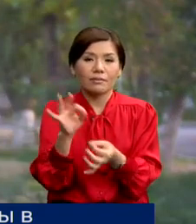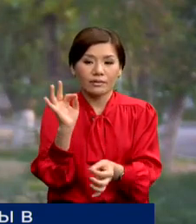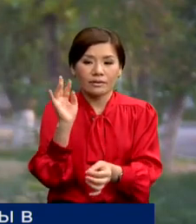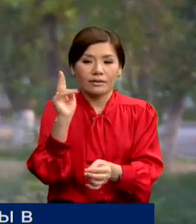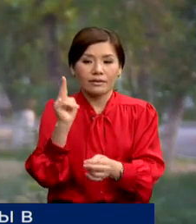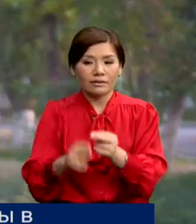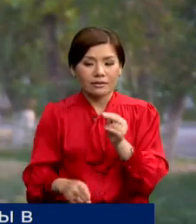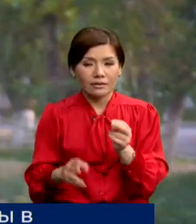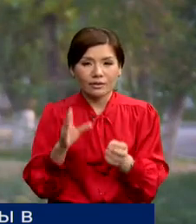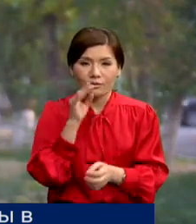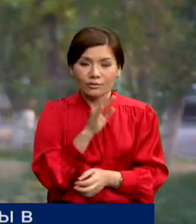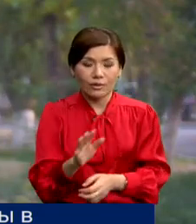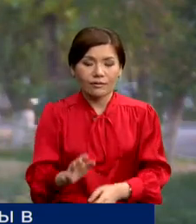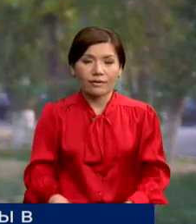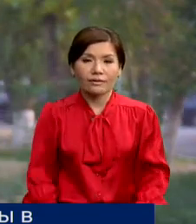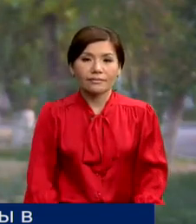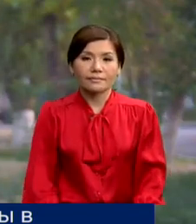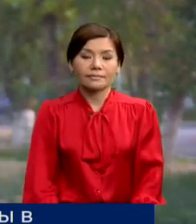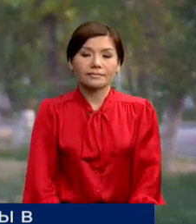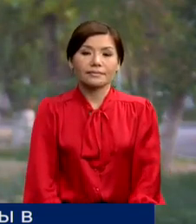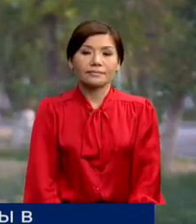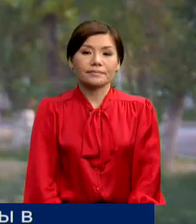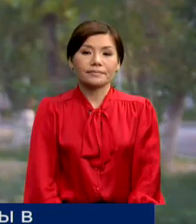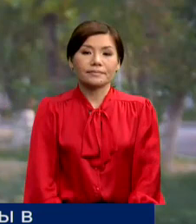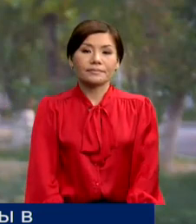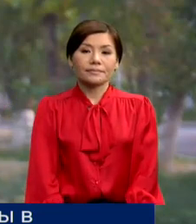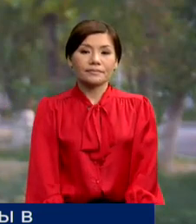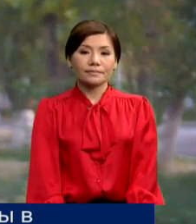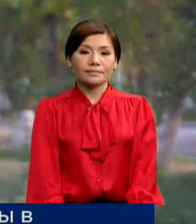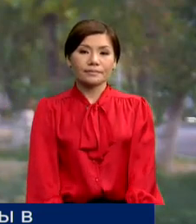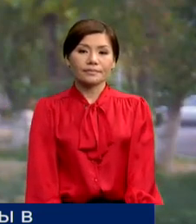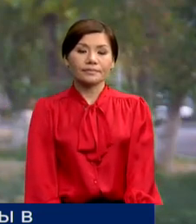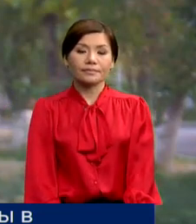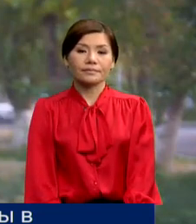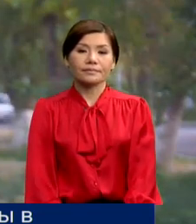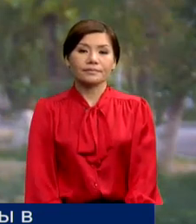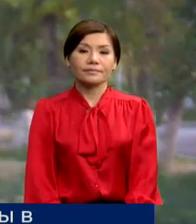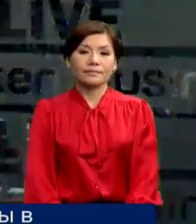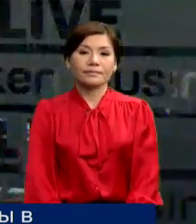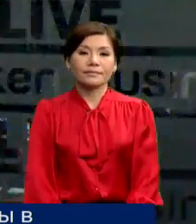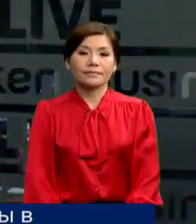кешігуде. Нұрлан Асқар, Жанболат Андабаев, Атамекен Бизнес, Жамбыл облысынан.